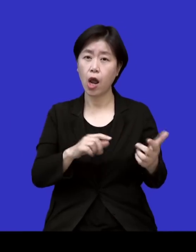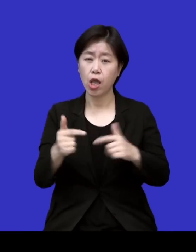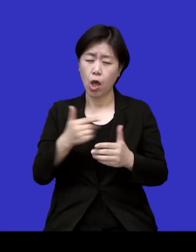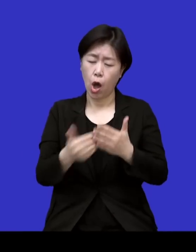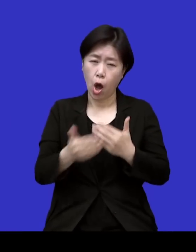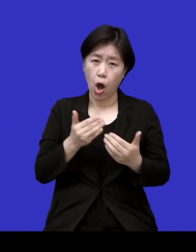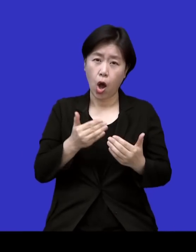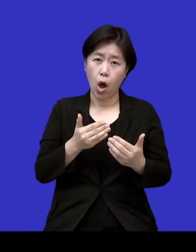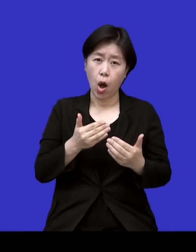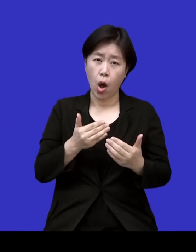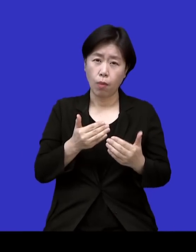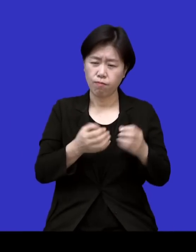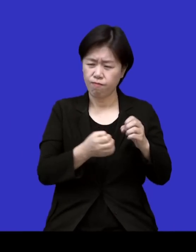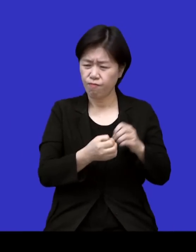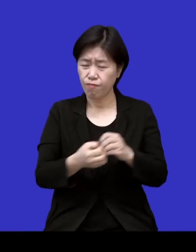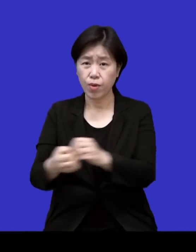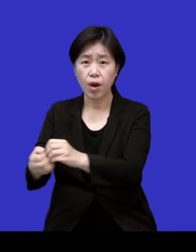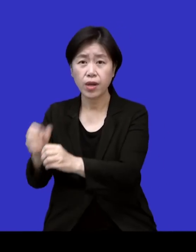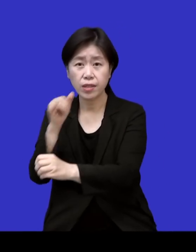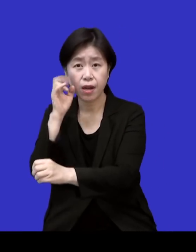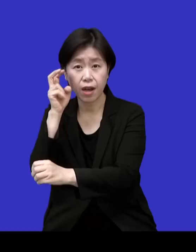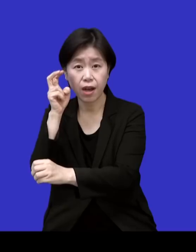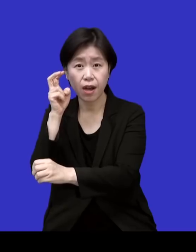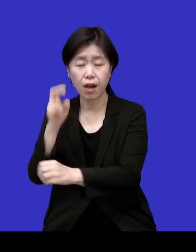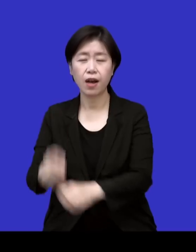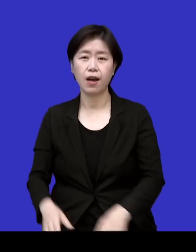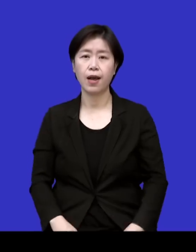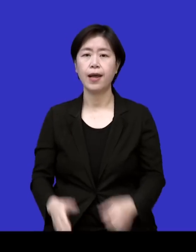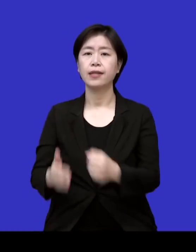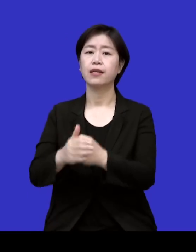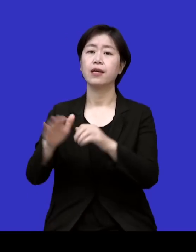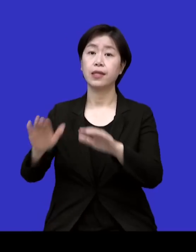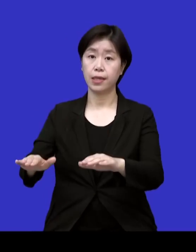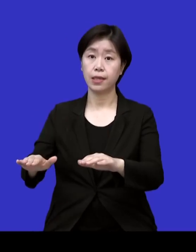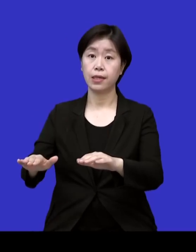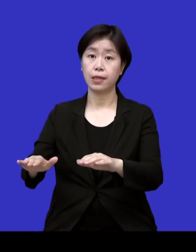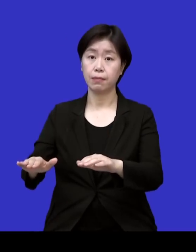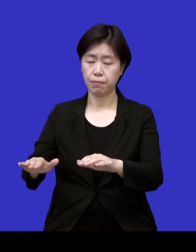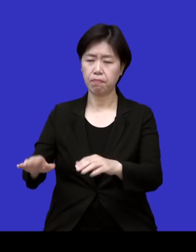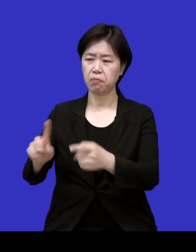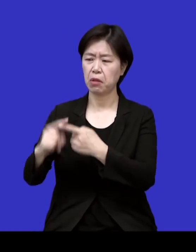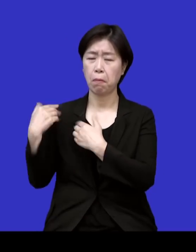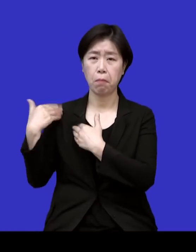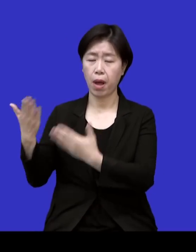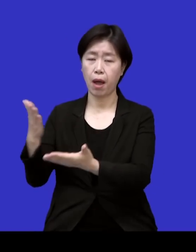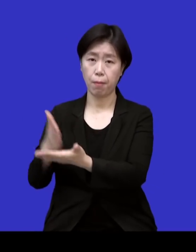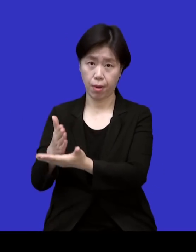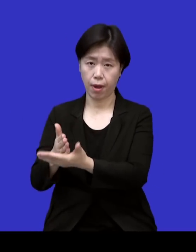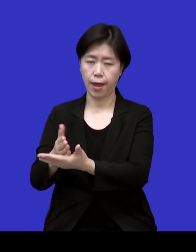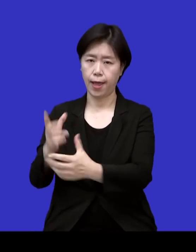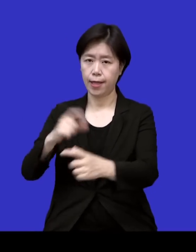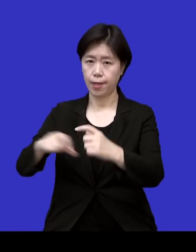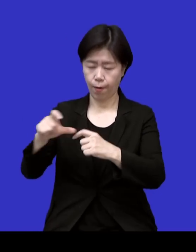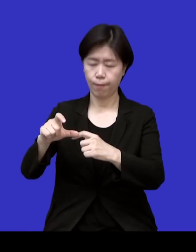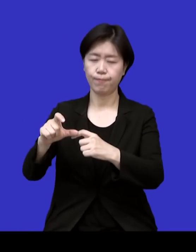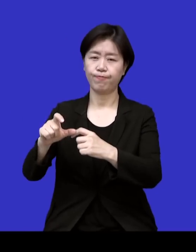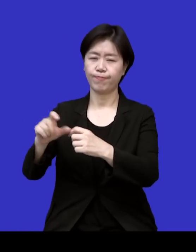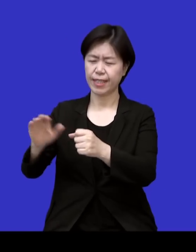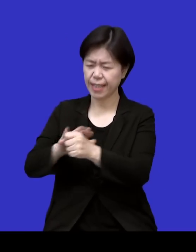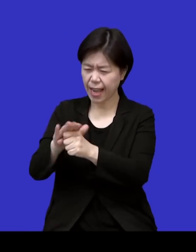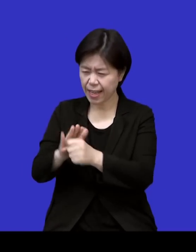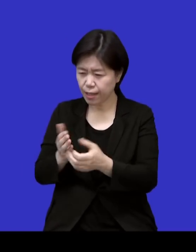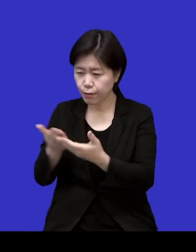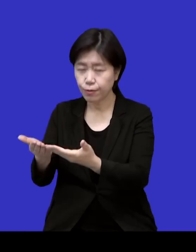또래 아이들에게는 더 사랑이 필요한 나이, 네, 더 맞아요. 들어주는 나이. 네. 왜? 그 전까지는 제가 시키는 대로 다 했거든요, 아이들이. 근데